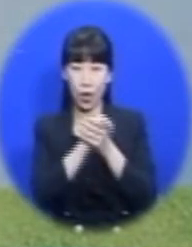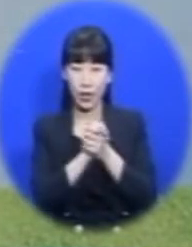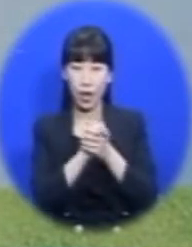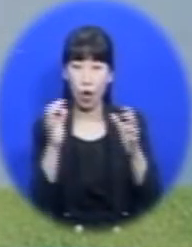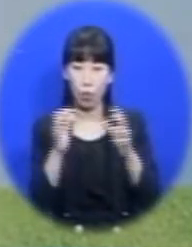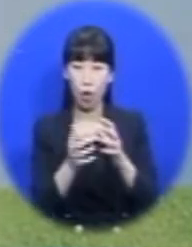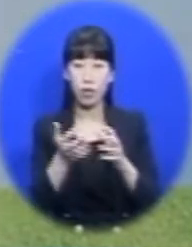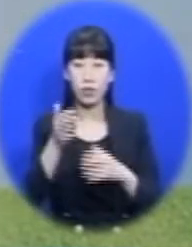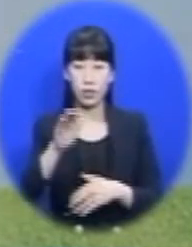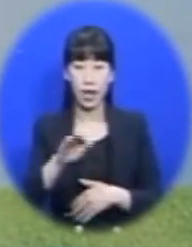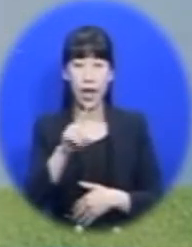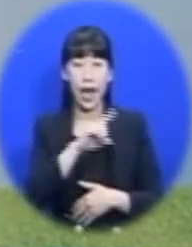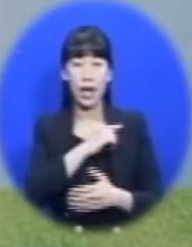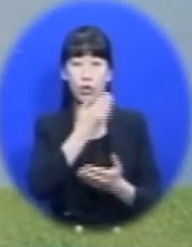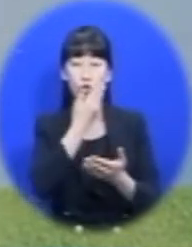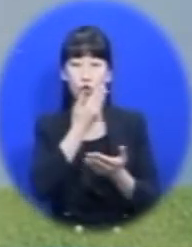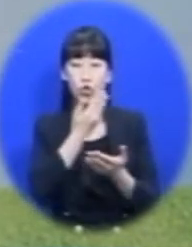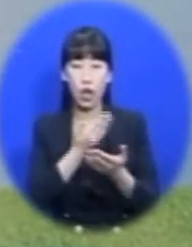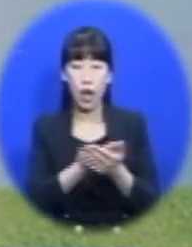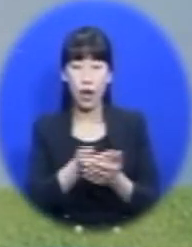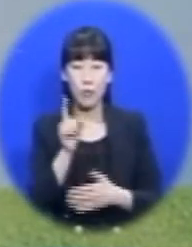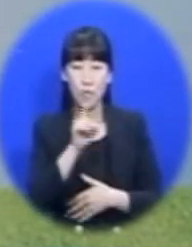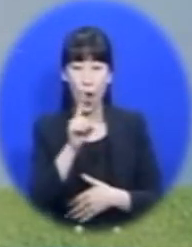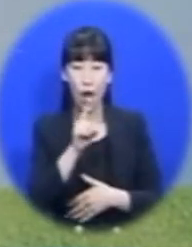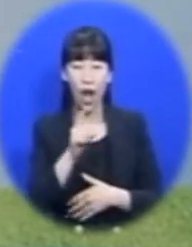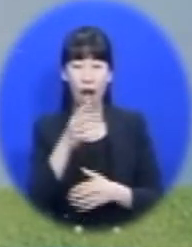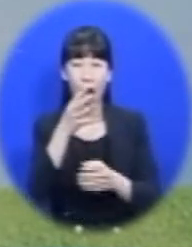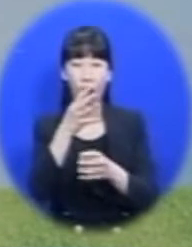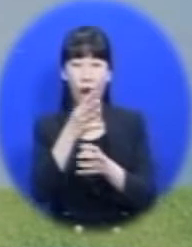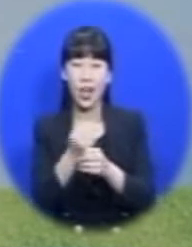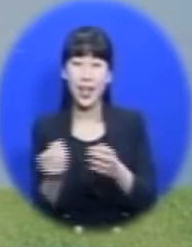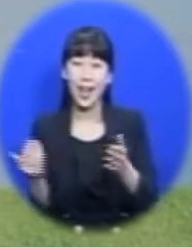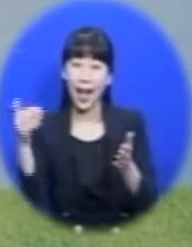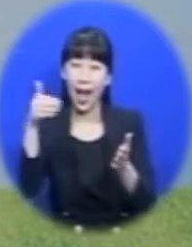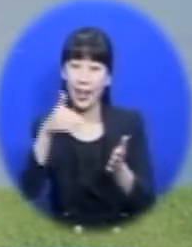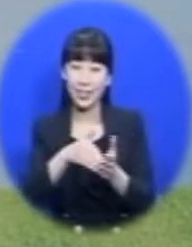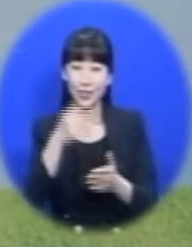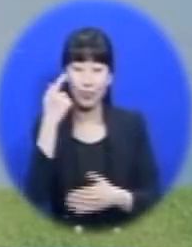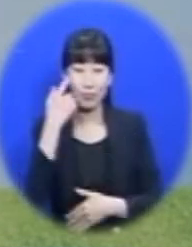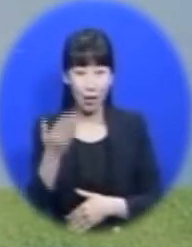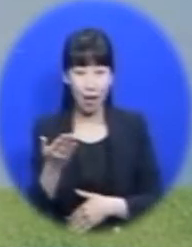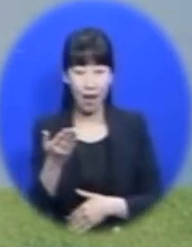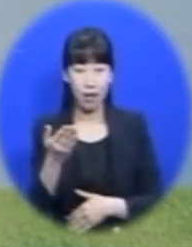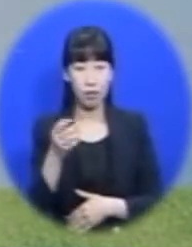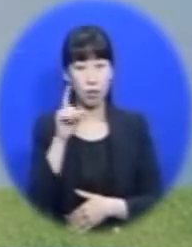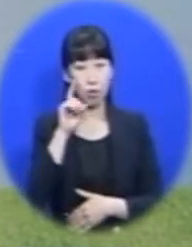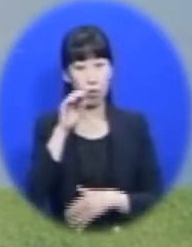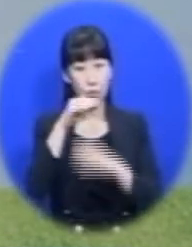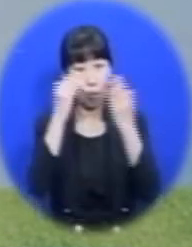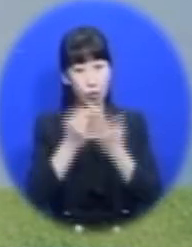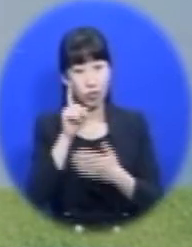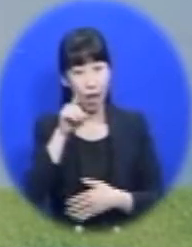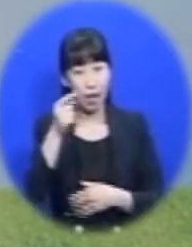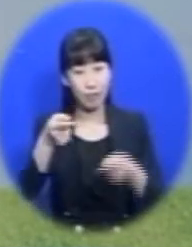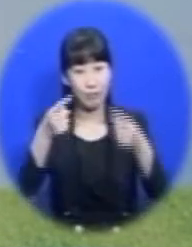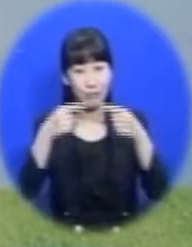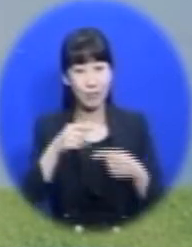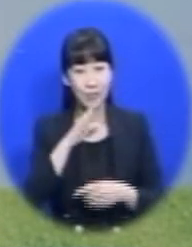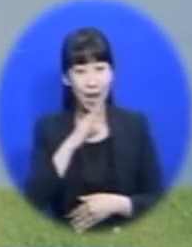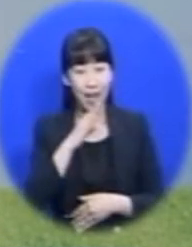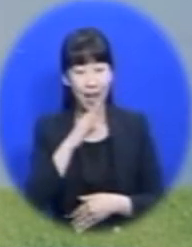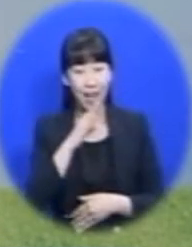가장 중요한 관건은 언제까지 할 거냐 하는 겁니다. 아마 여러분 내일은 나오실 거죠. 그죠? 그러나 문제는